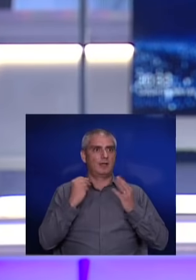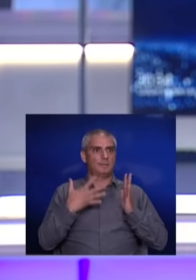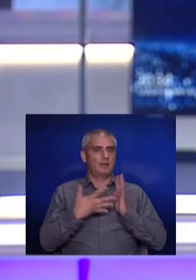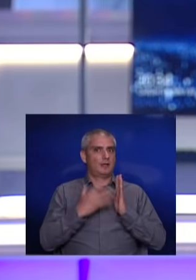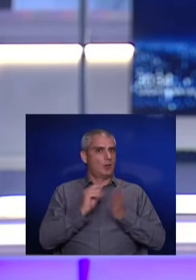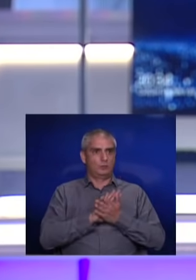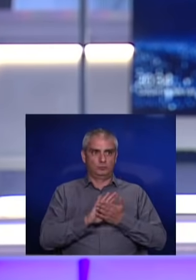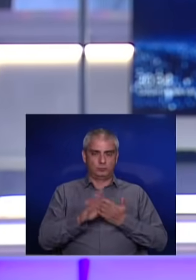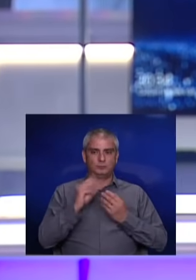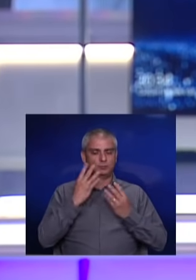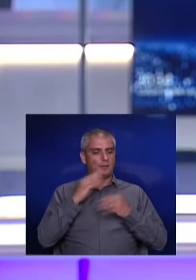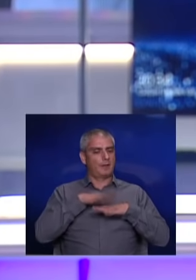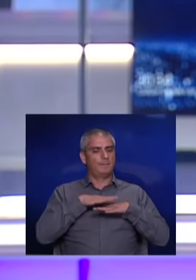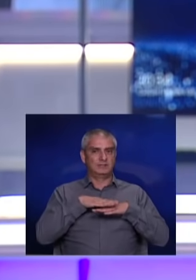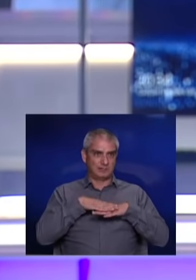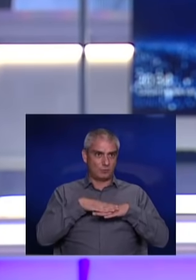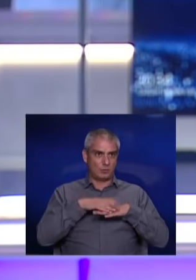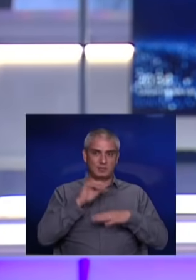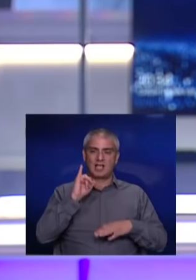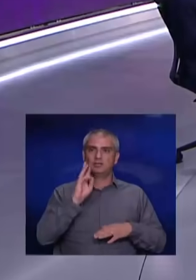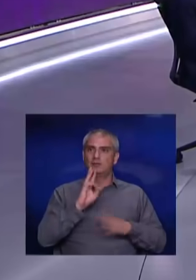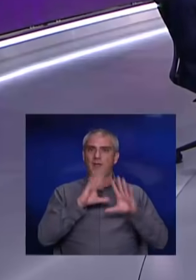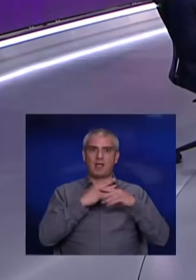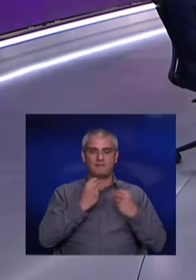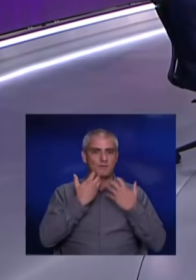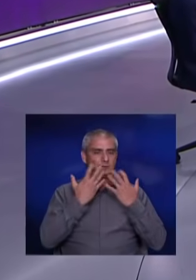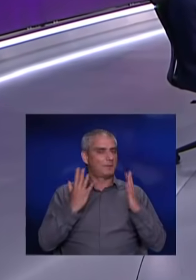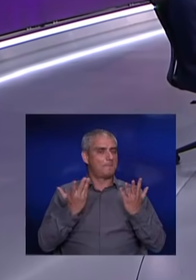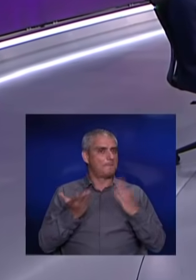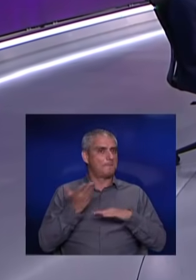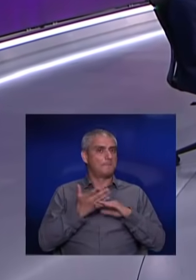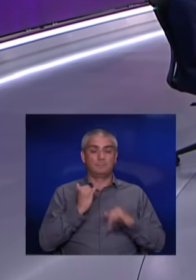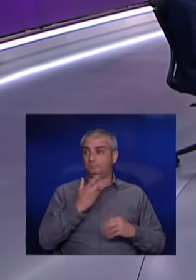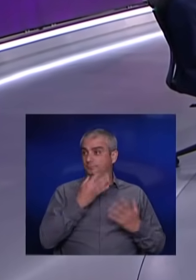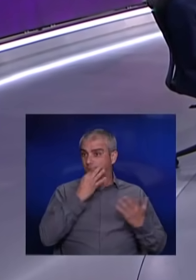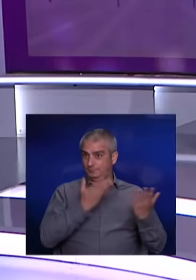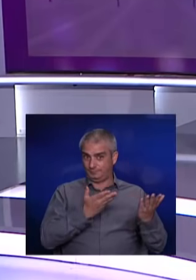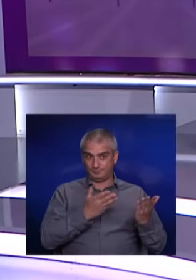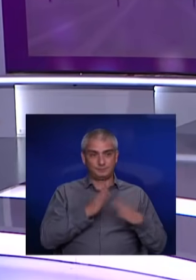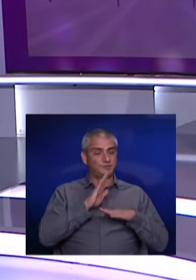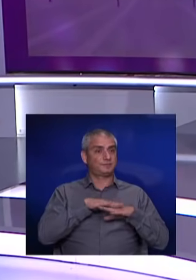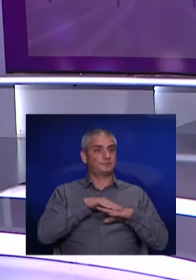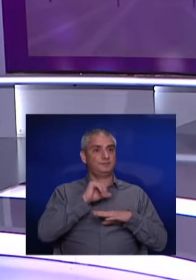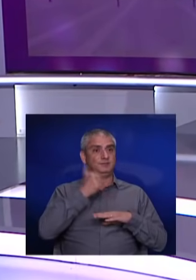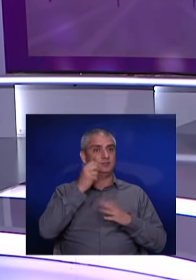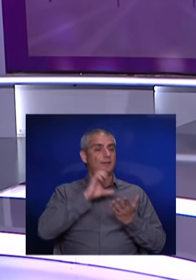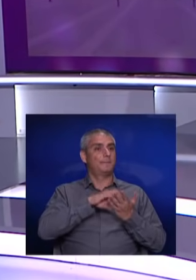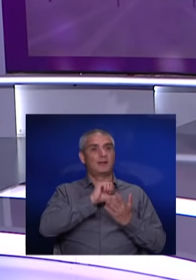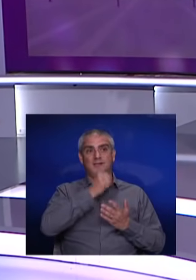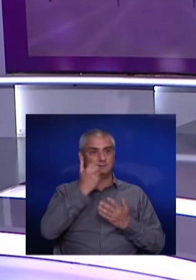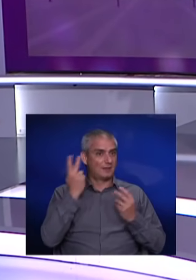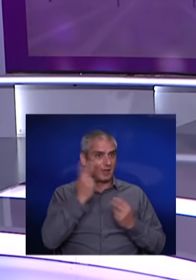פשוטים, יש לא מעט משימות. יערה שפירה, ערב טוב, את מסבירה מה על הפרק. ברשותך, אז המשימה הראשונה והמרכזית היא